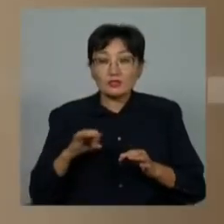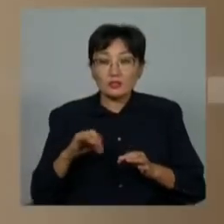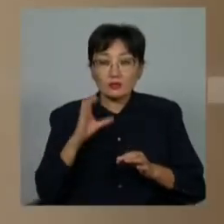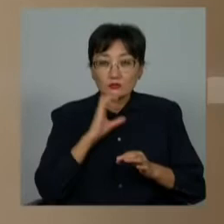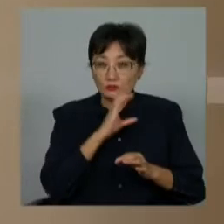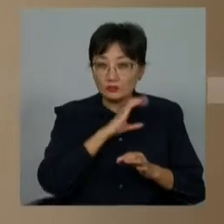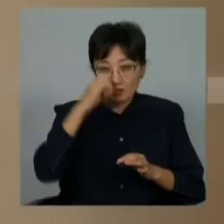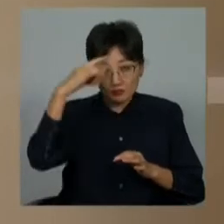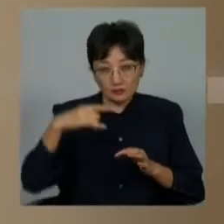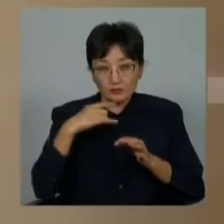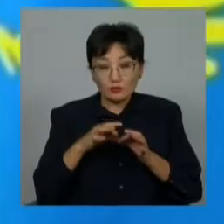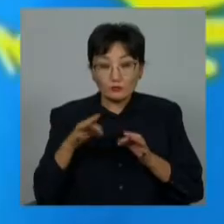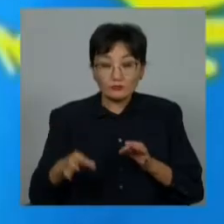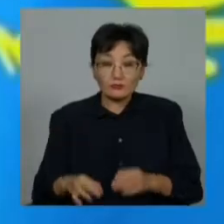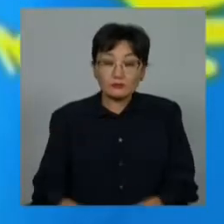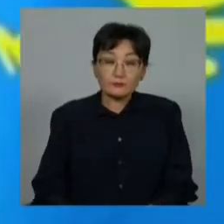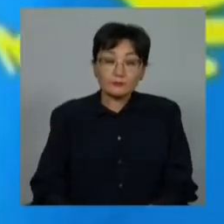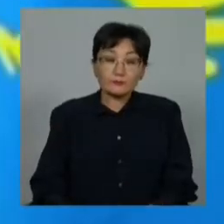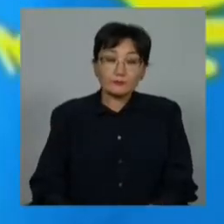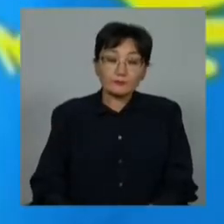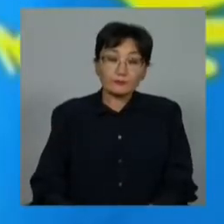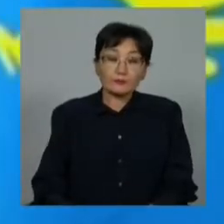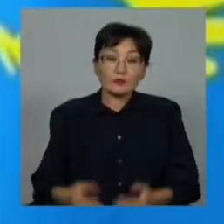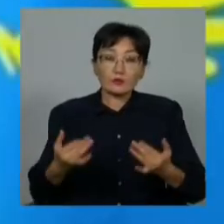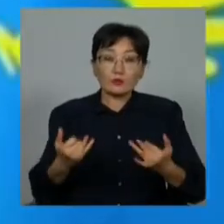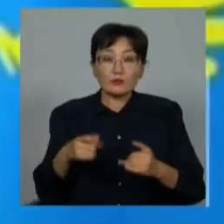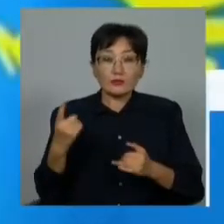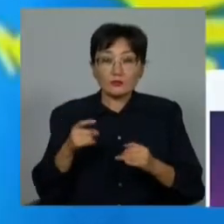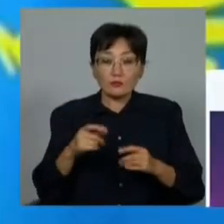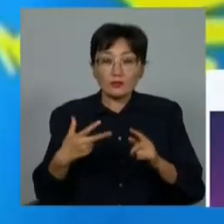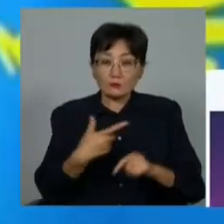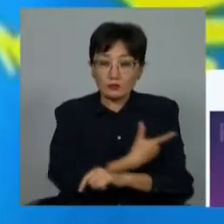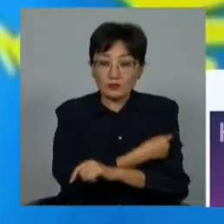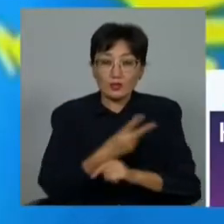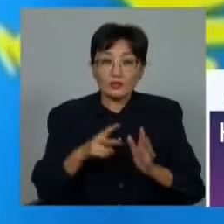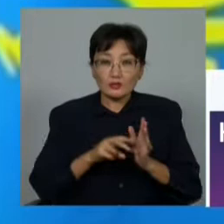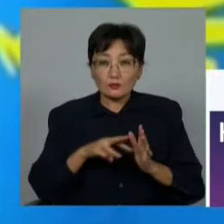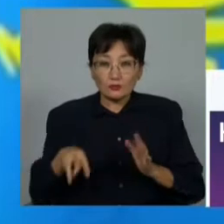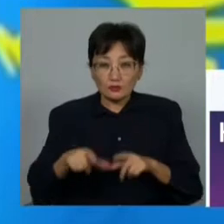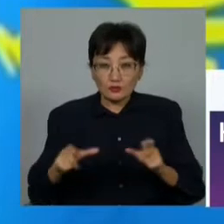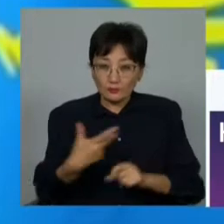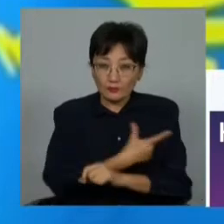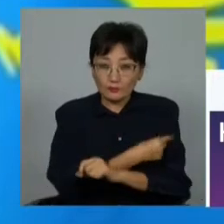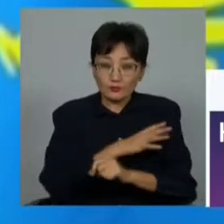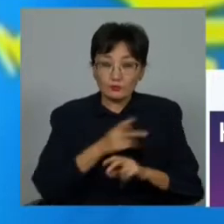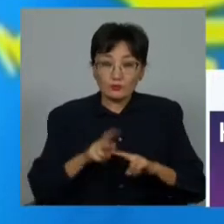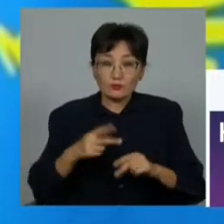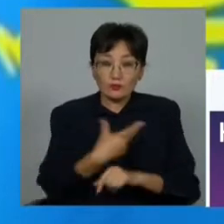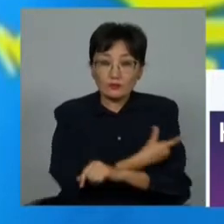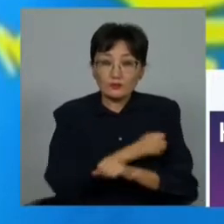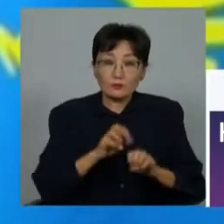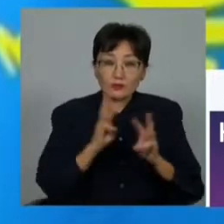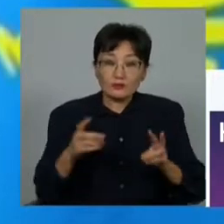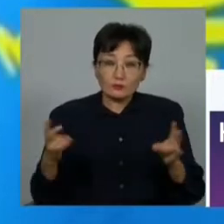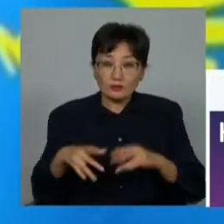Қазақстан облыстары. На сегодняшний день. Бүгінде бірінші компонентпен 7 миллионнан астам адам екпе алды. Бұл екпемен қамтылуы